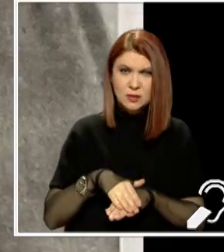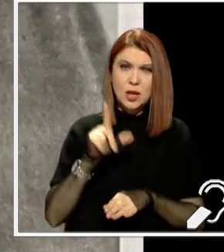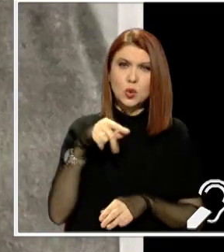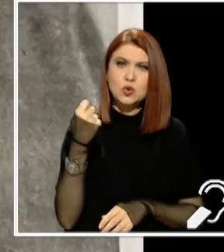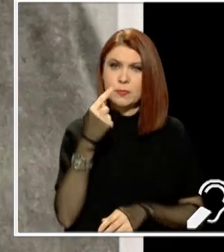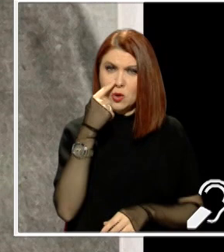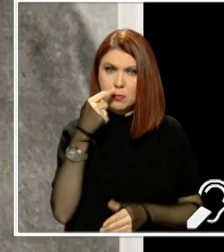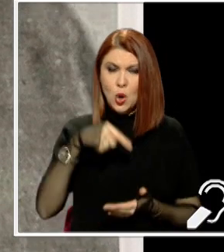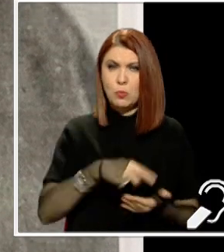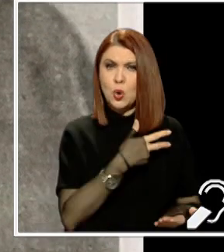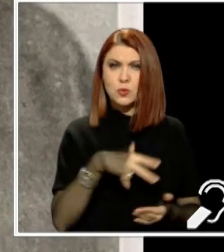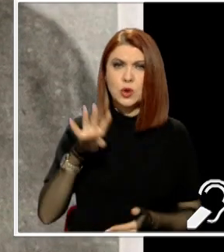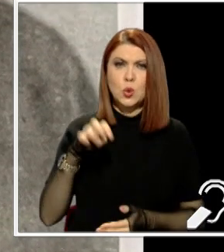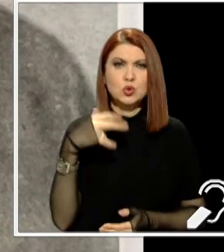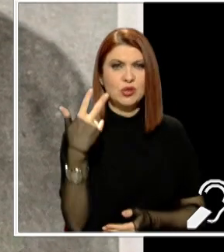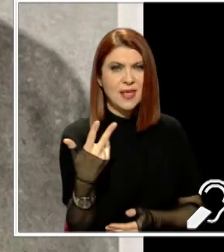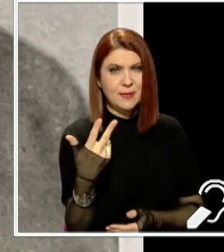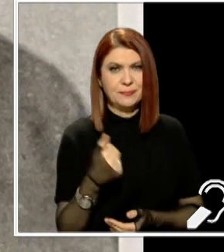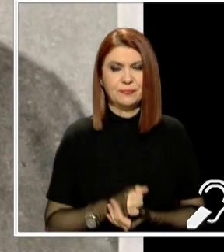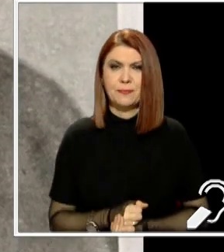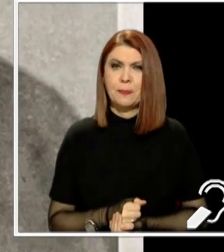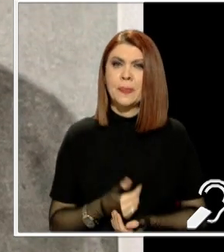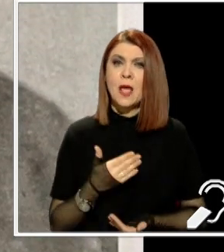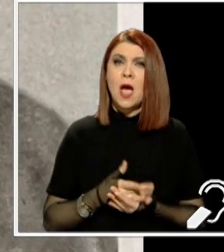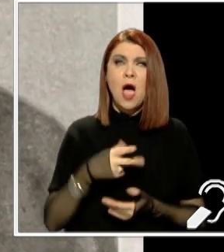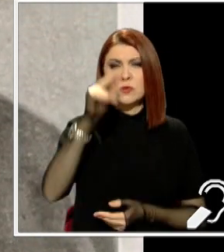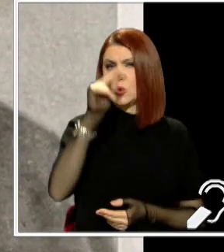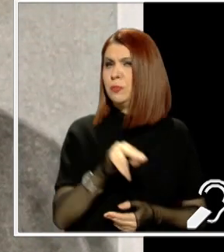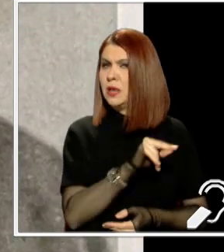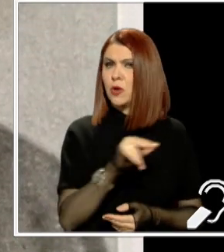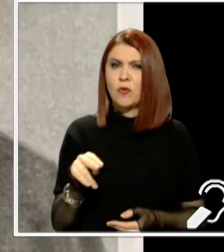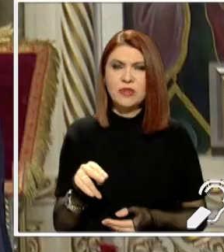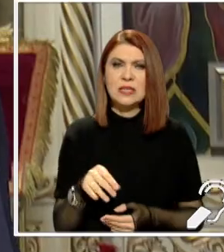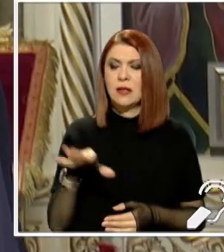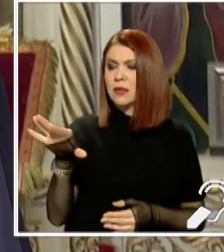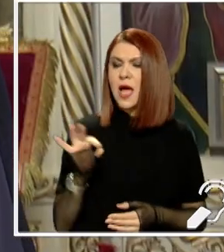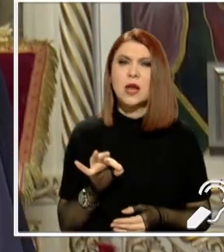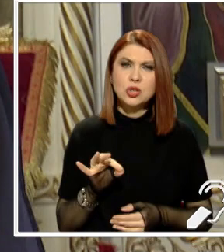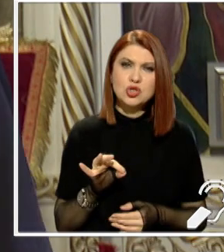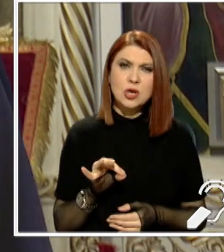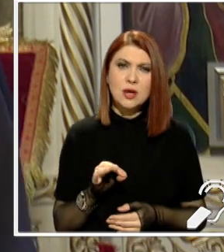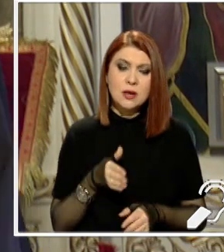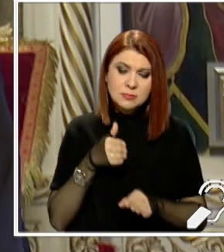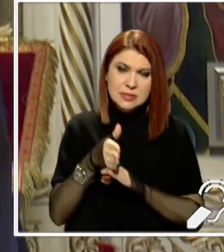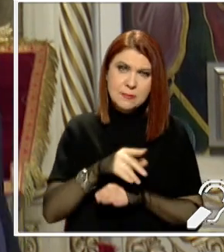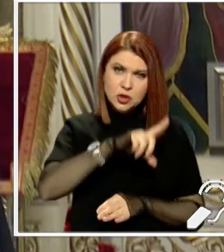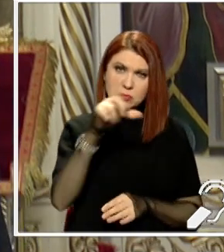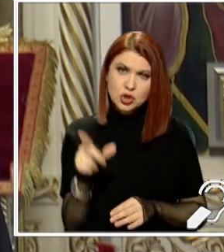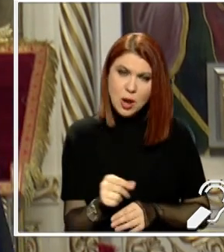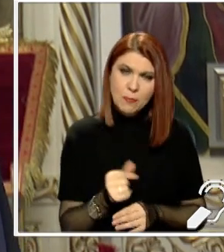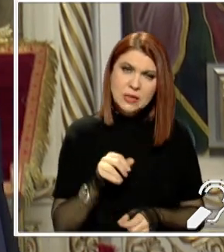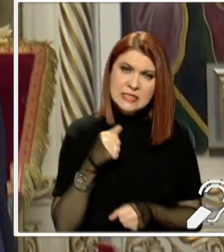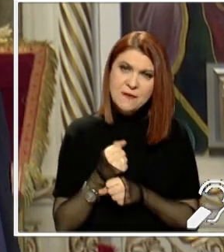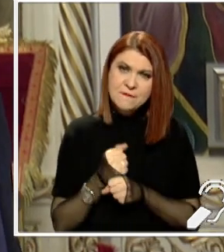28 noiembrie 1893. A fost o binecuvântare de a merge în țara soarelui răsare, să